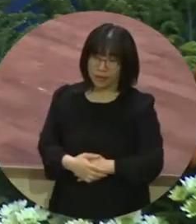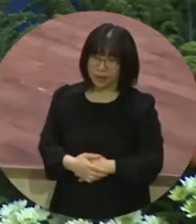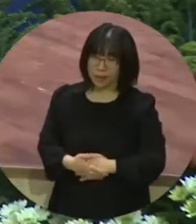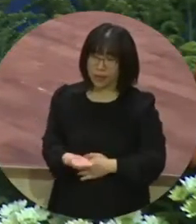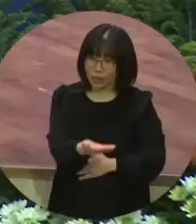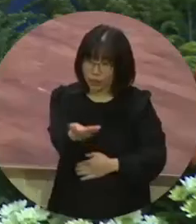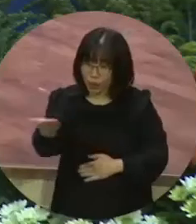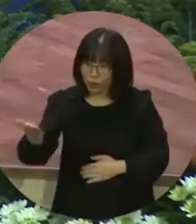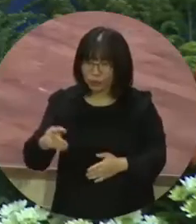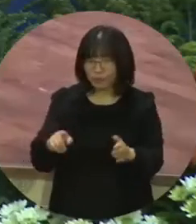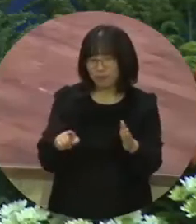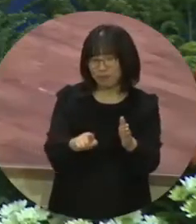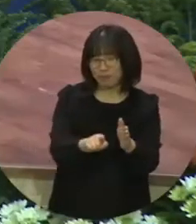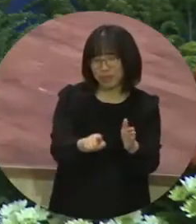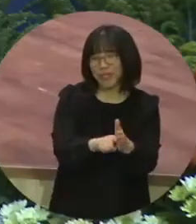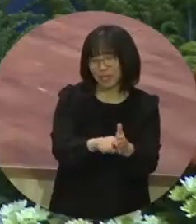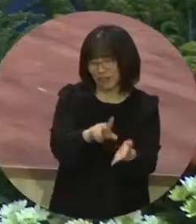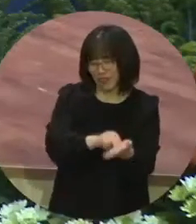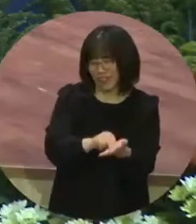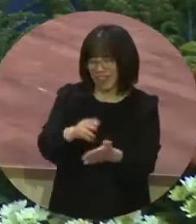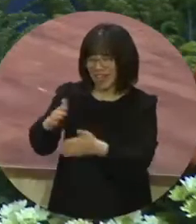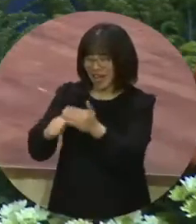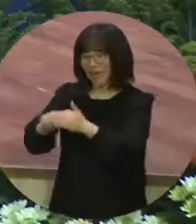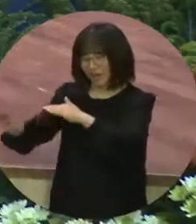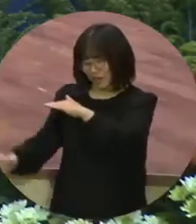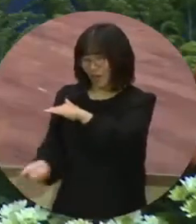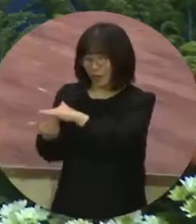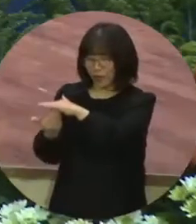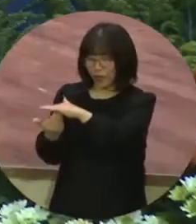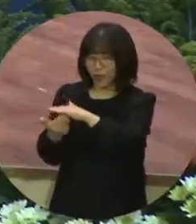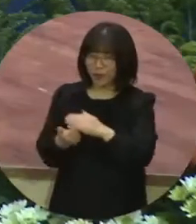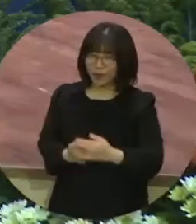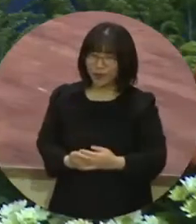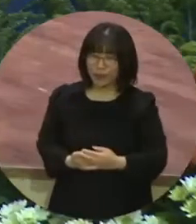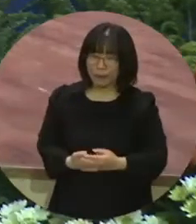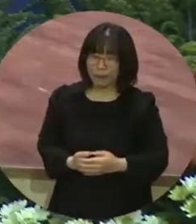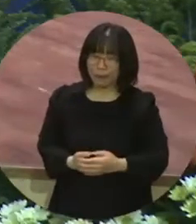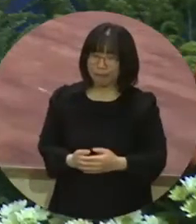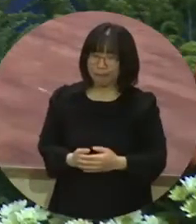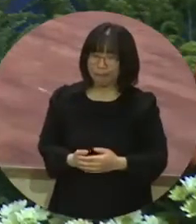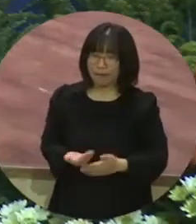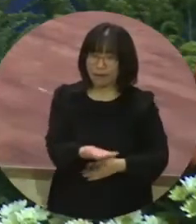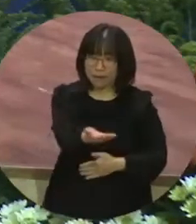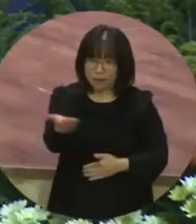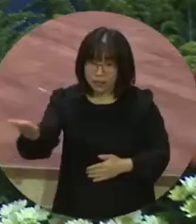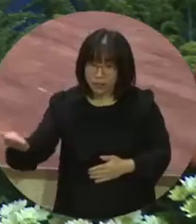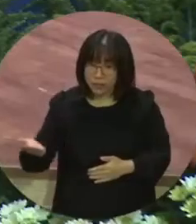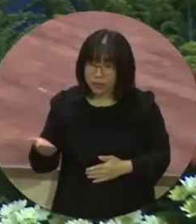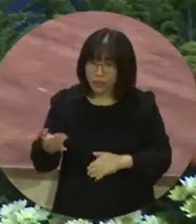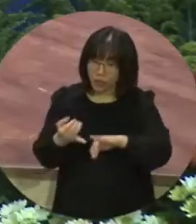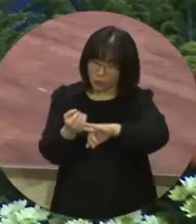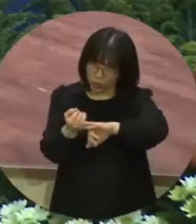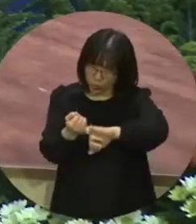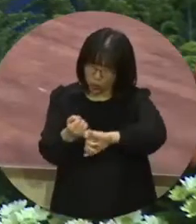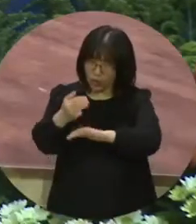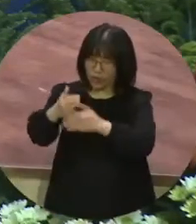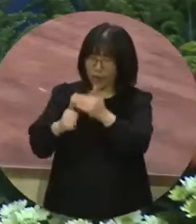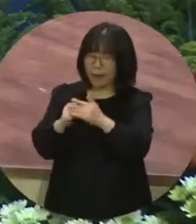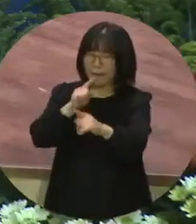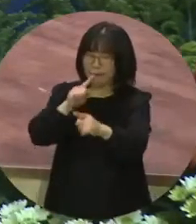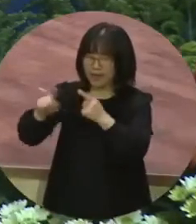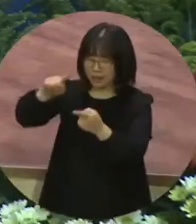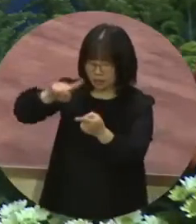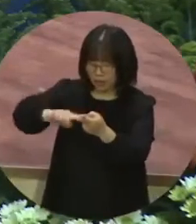여러분, 믿음이 문제지. 아멘. 믿으시기 바랍니다. 언제나 참으로 이 말씀하신 바를